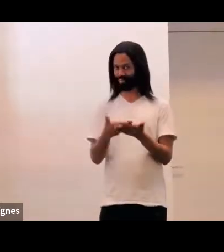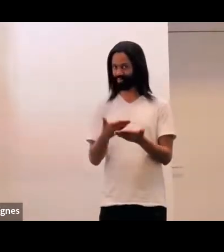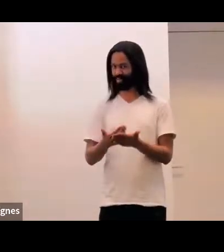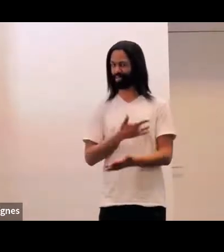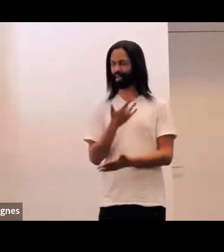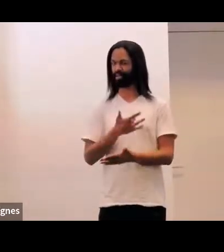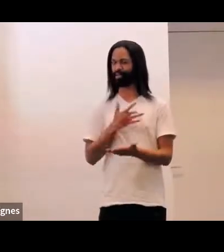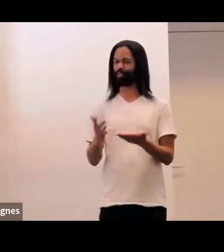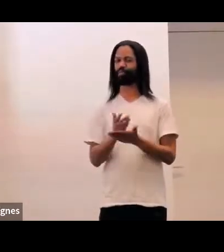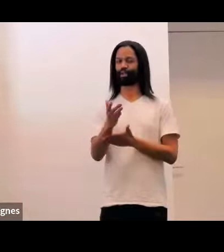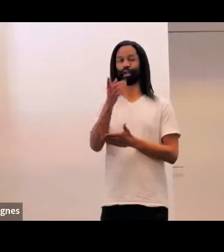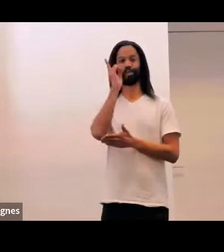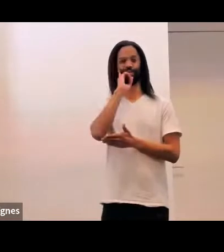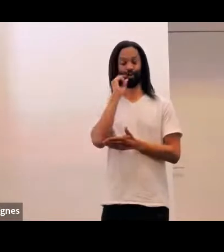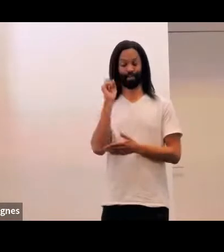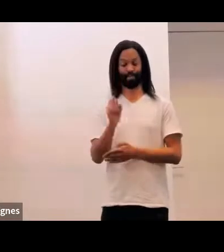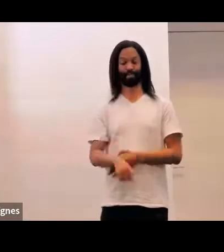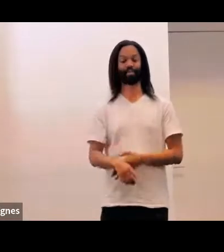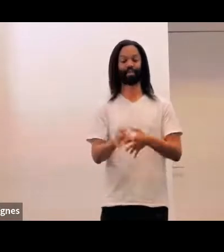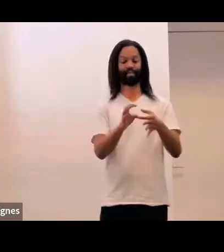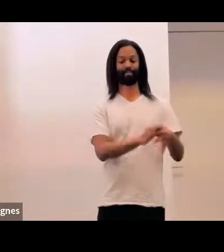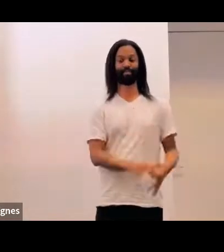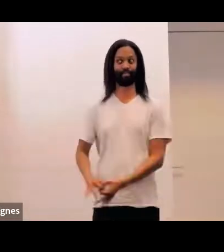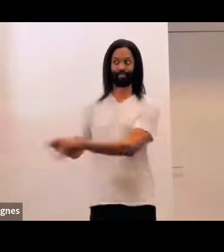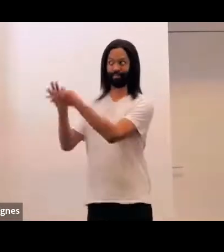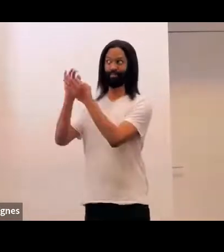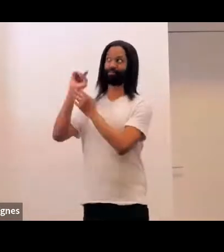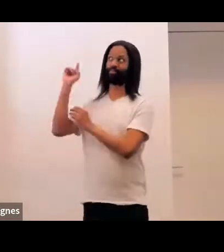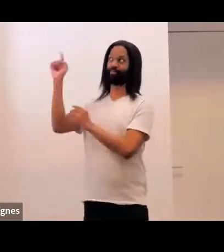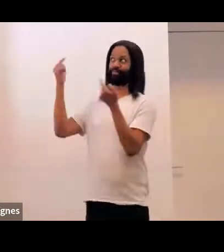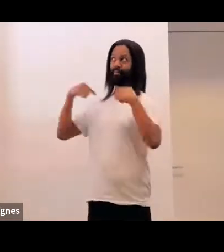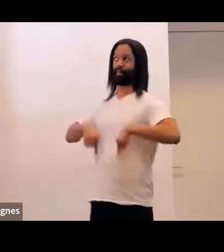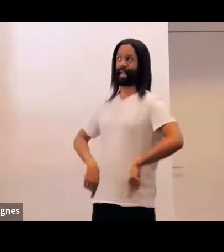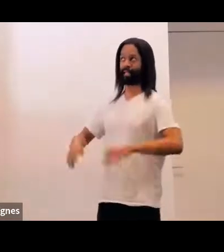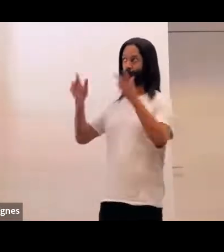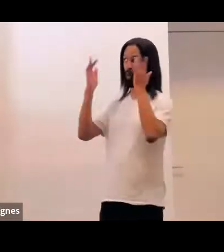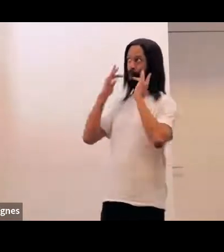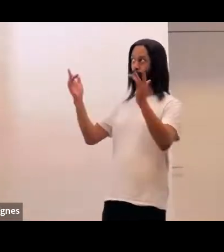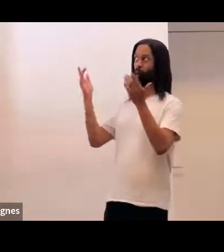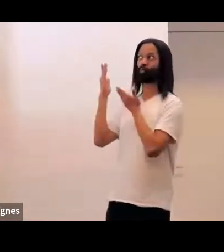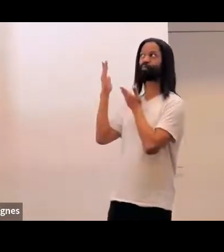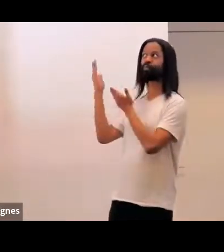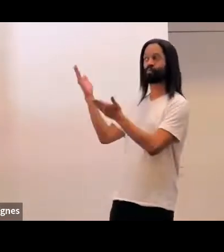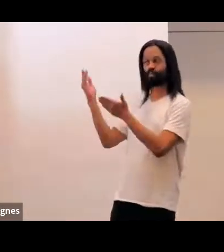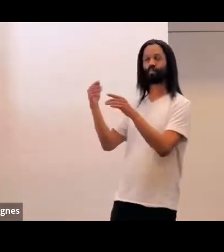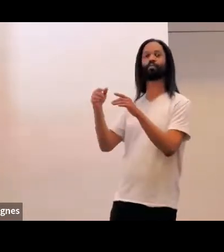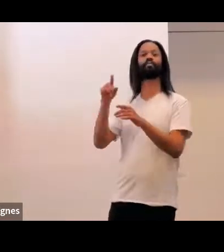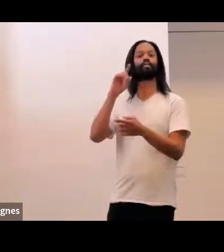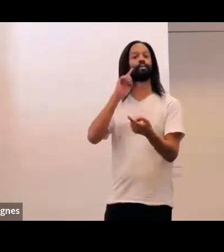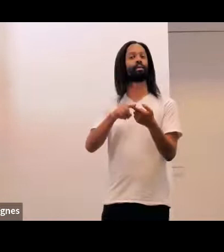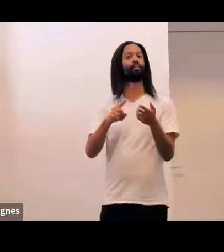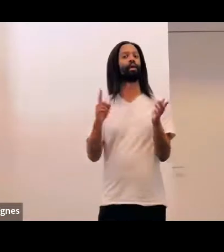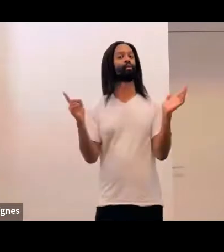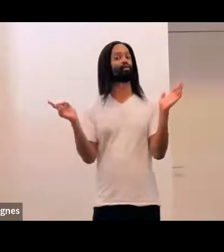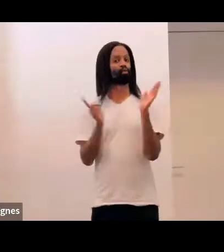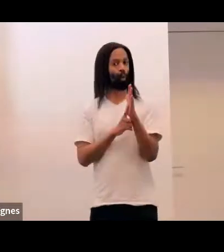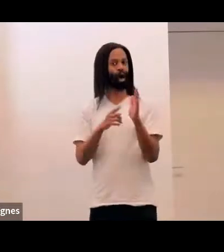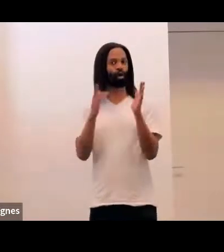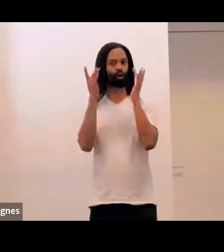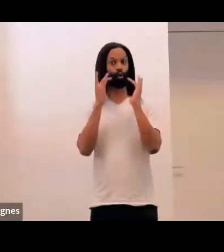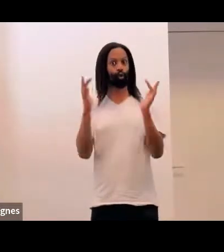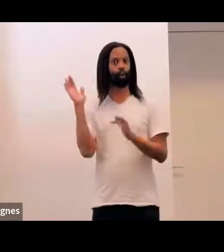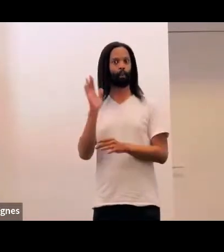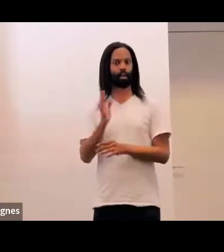conclure, à la volonté du ministère de la Culture et au principe des droits culturels auxquels